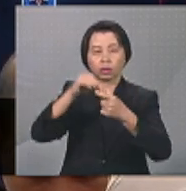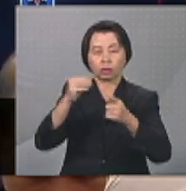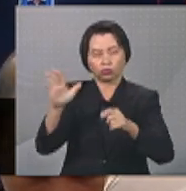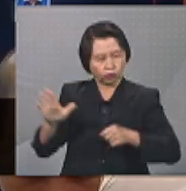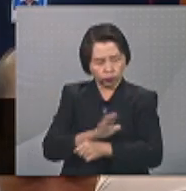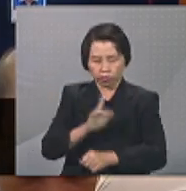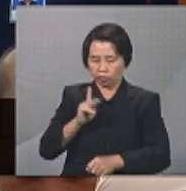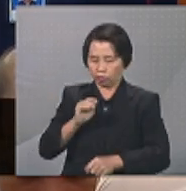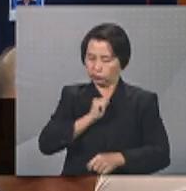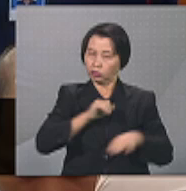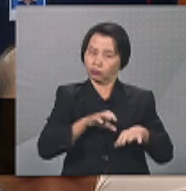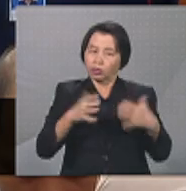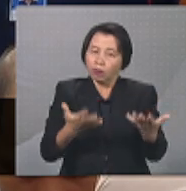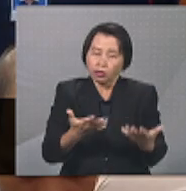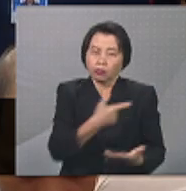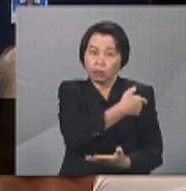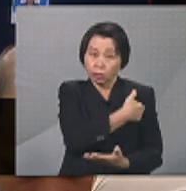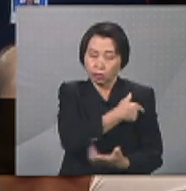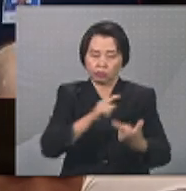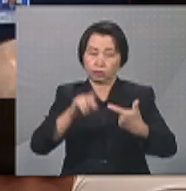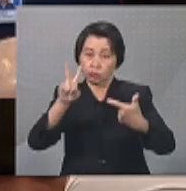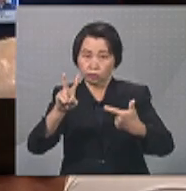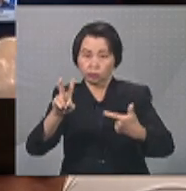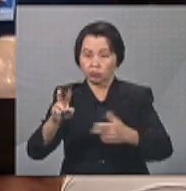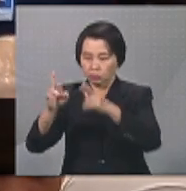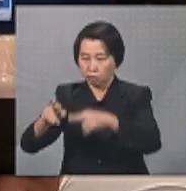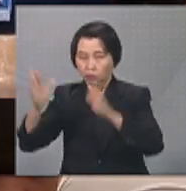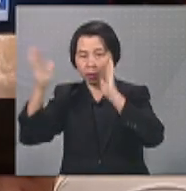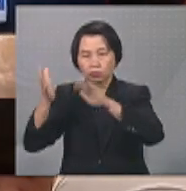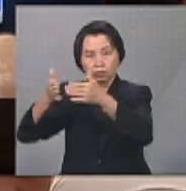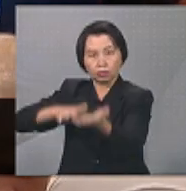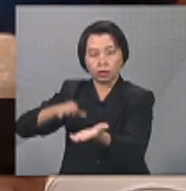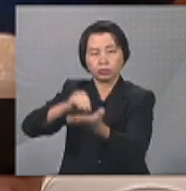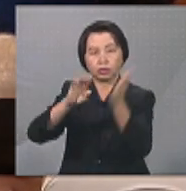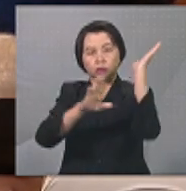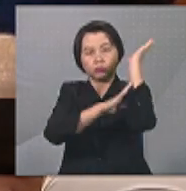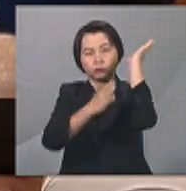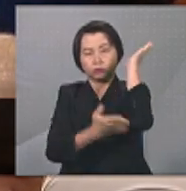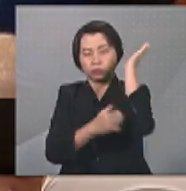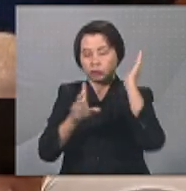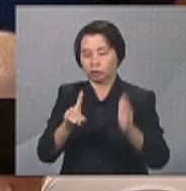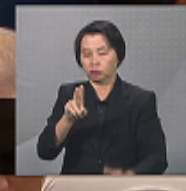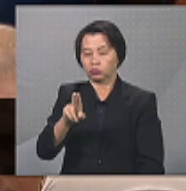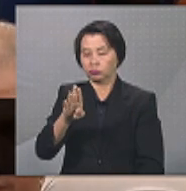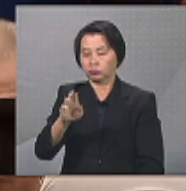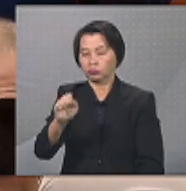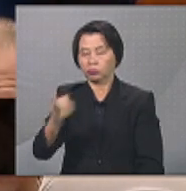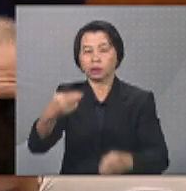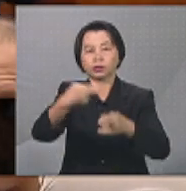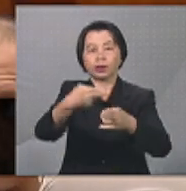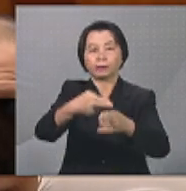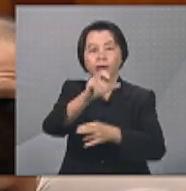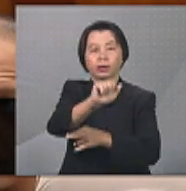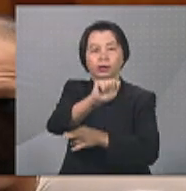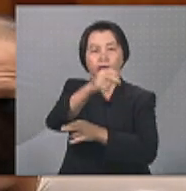sendiri? Yang kedua, dipahamkan ada seorang rakyat Malaysia meninggal dunia di Dubai, iaitu bernama Encik Ahmad Faisal